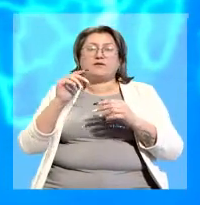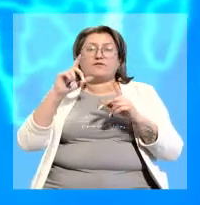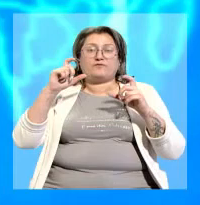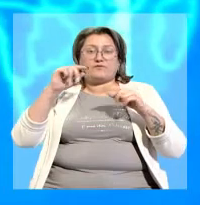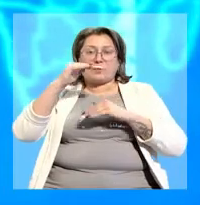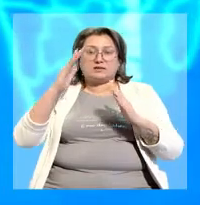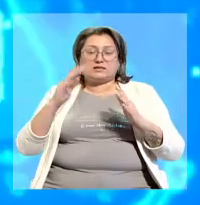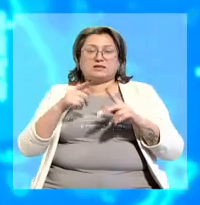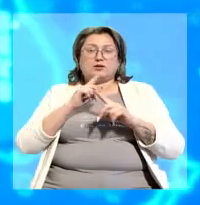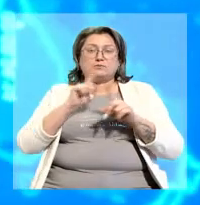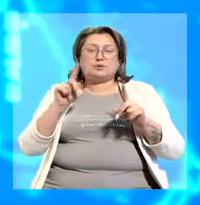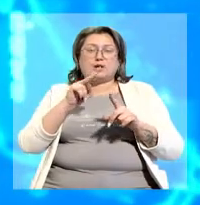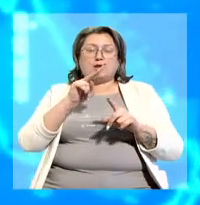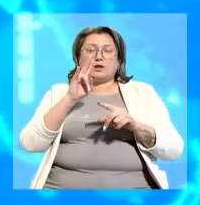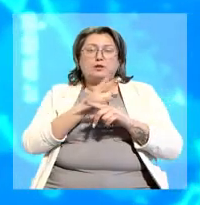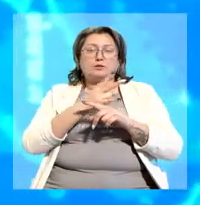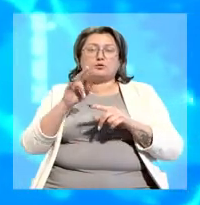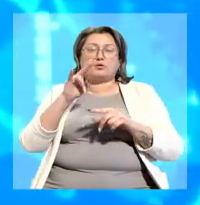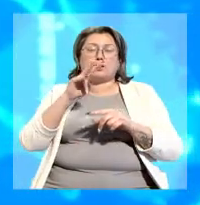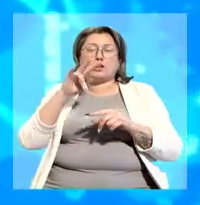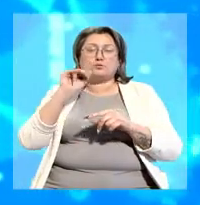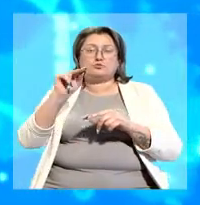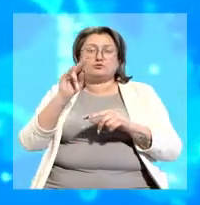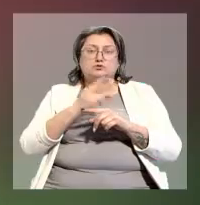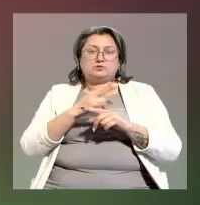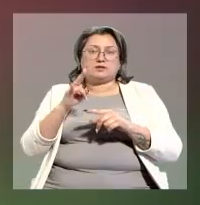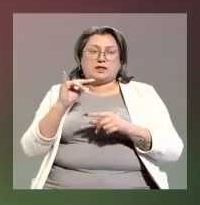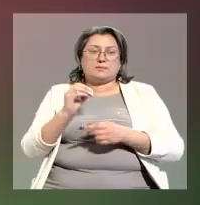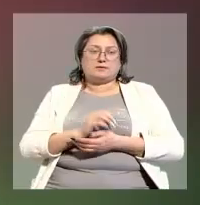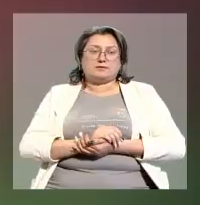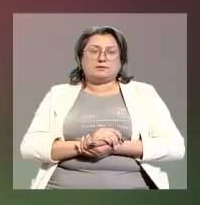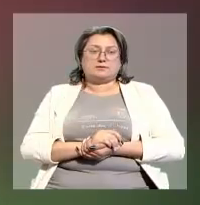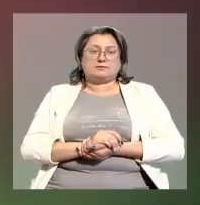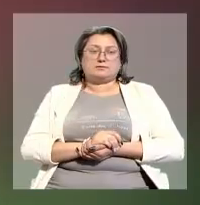шұғыла түсірілген кадрлар әлеуметтік желілерде тарады.